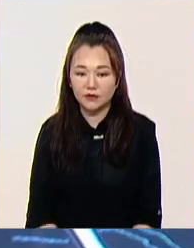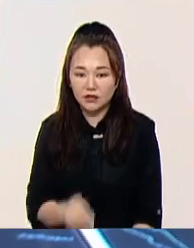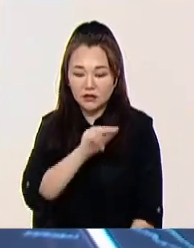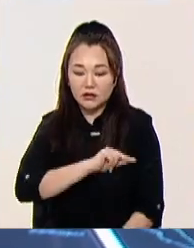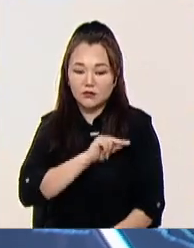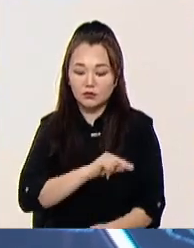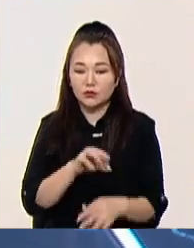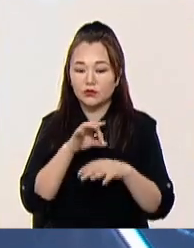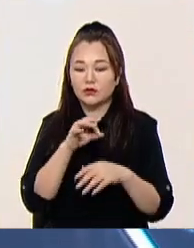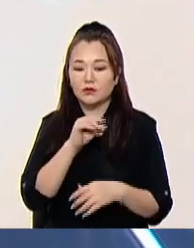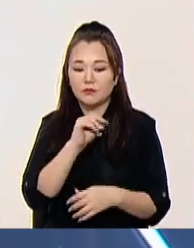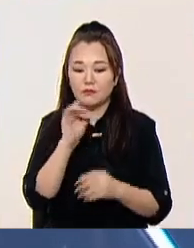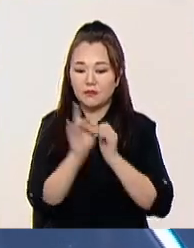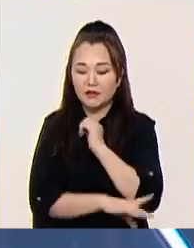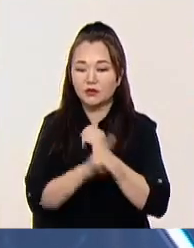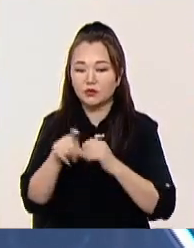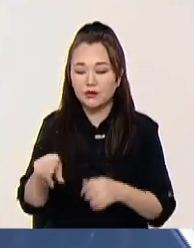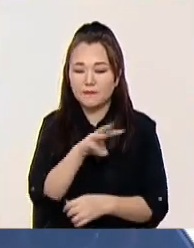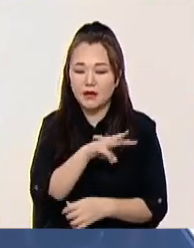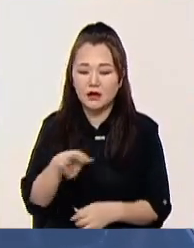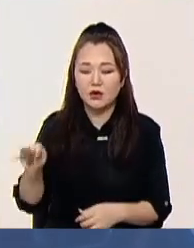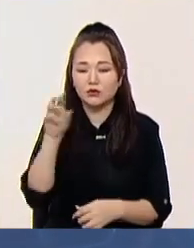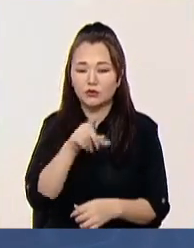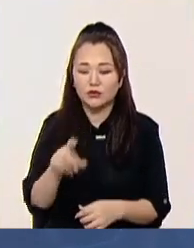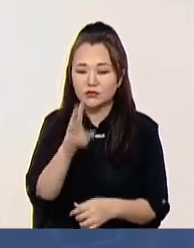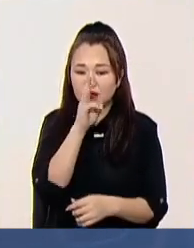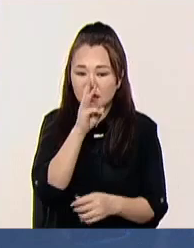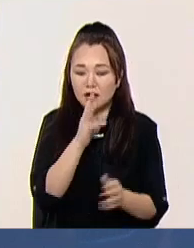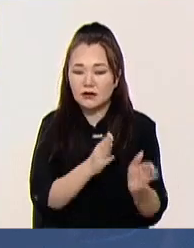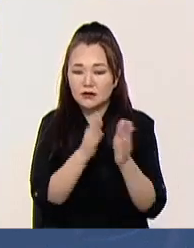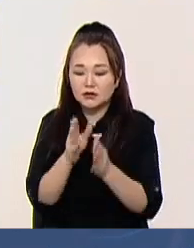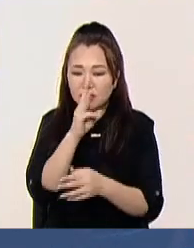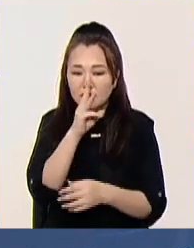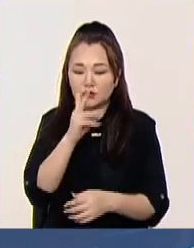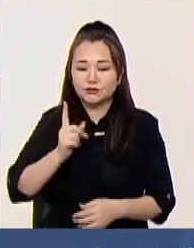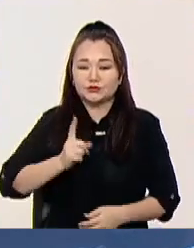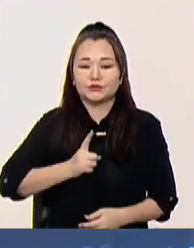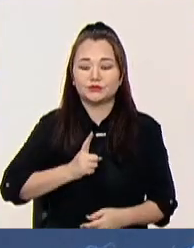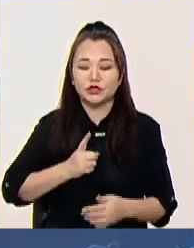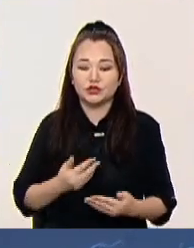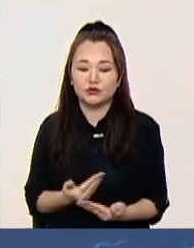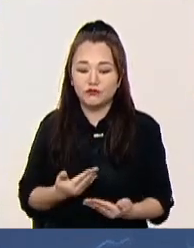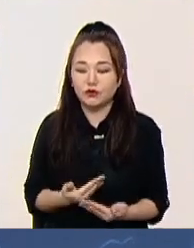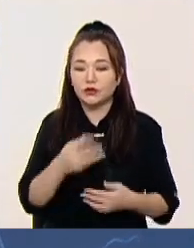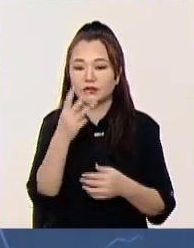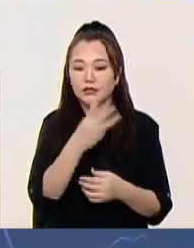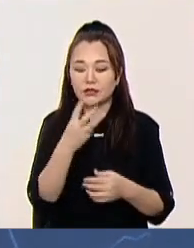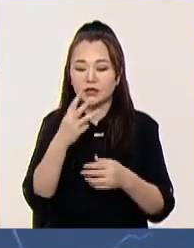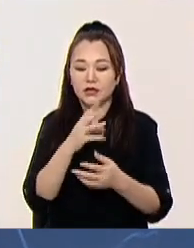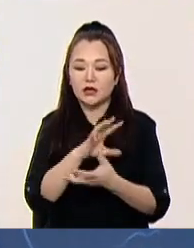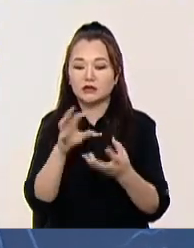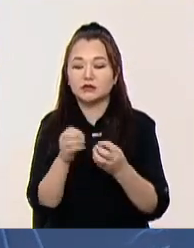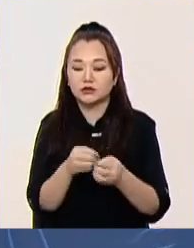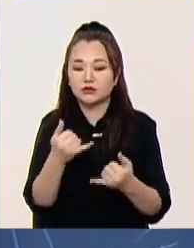Жұмыс істейтін кедейлер, еліміздің миллиондаған тұрғыны жалақыдан жалақыға дейін өмір сүреді. Биылғы жылдың 3-ші 90-ның қорытындысы